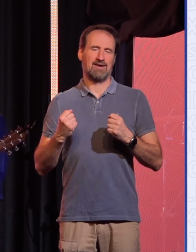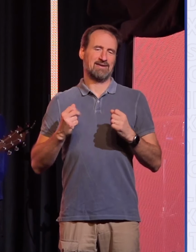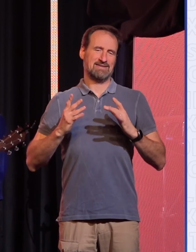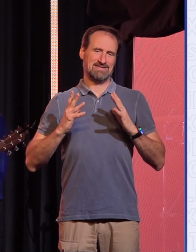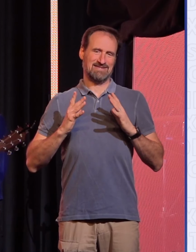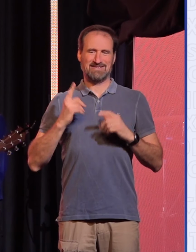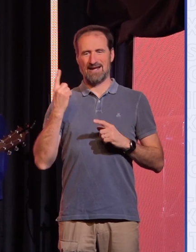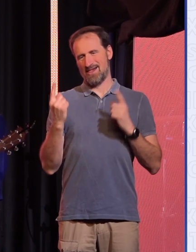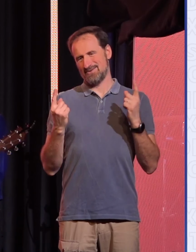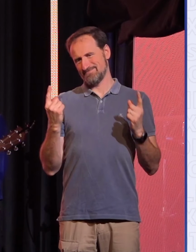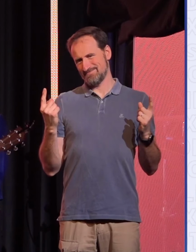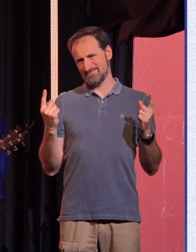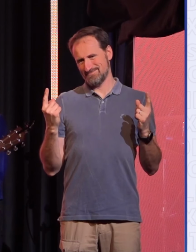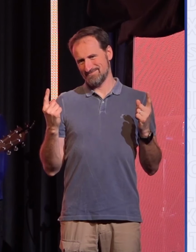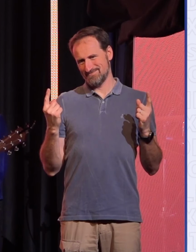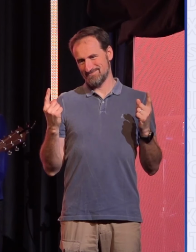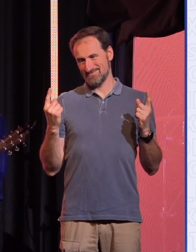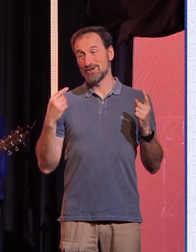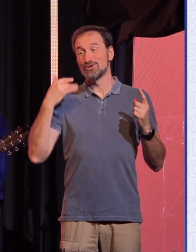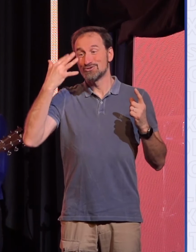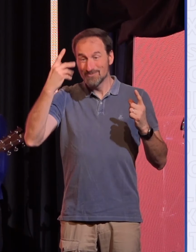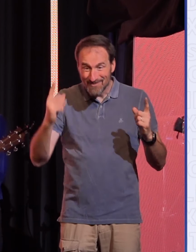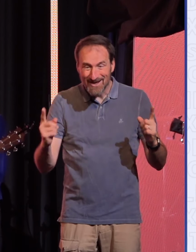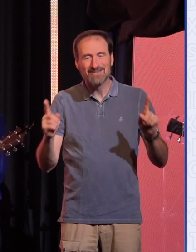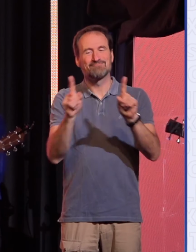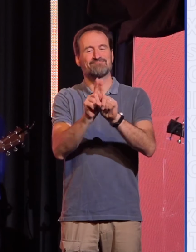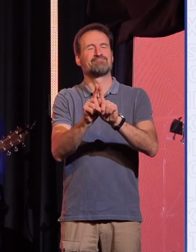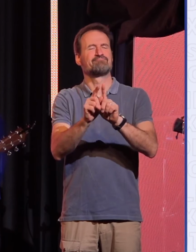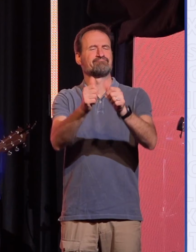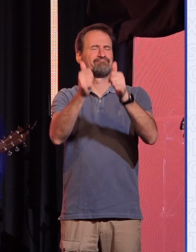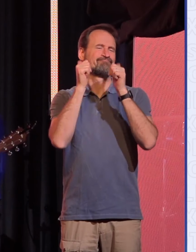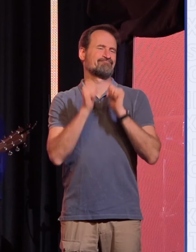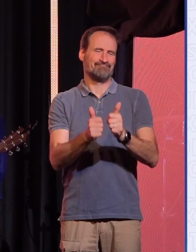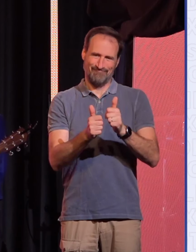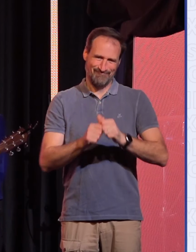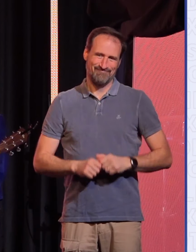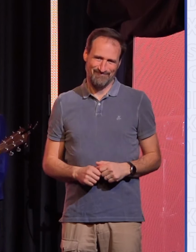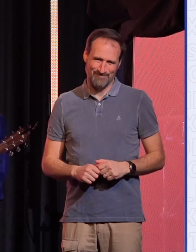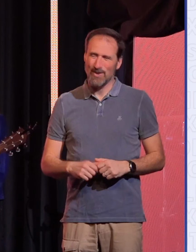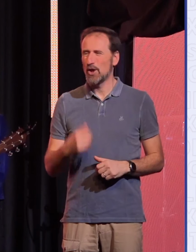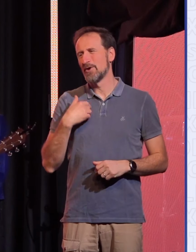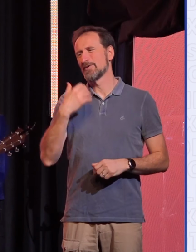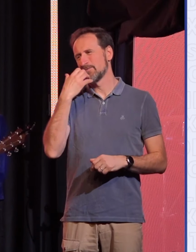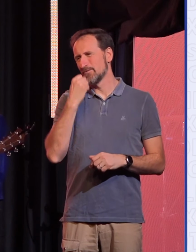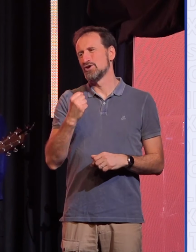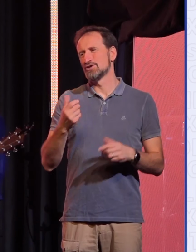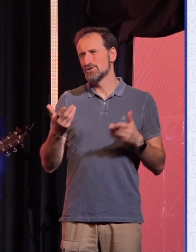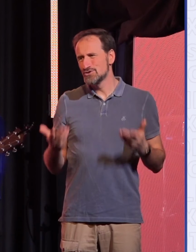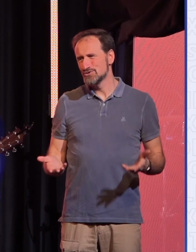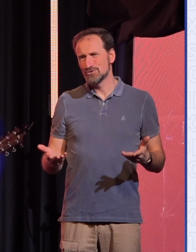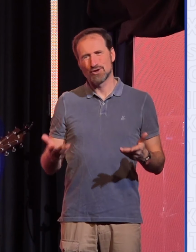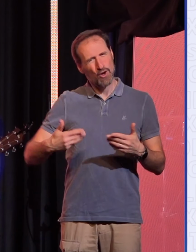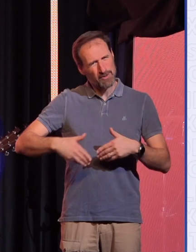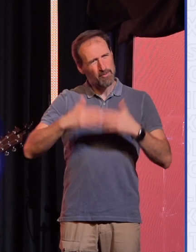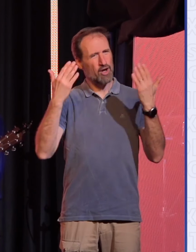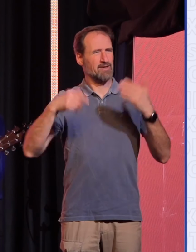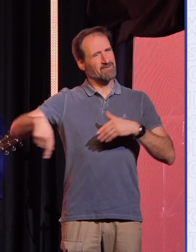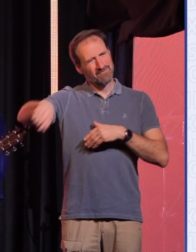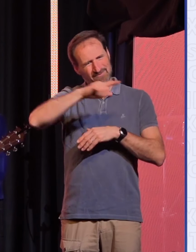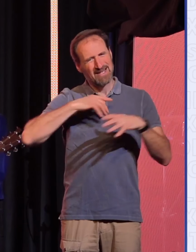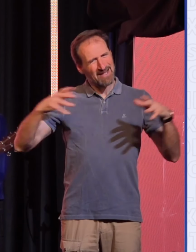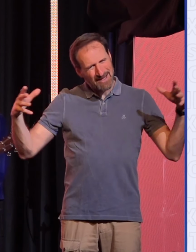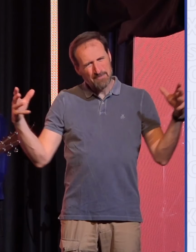Und ich wünsche mir wirklich, dass wir heute Morgen als Kirche eine Entscheidung treffen, wirklich die Singles und die Ehepaare, wirklich, dass